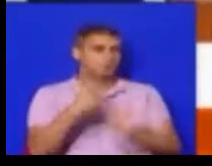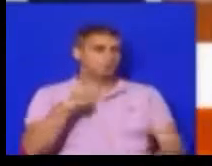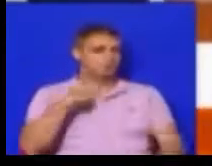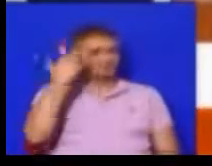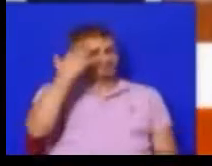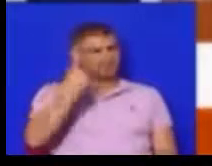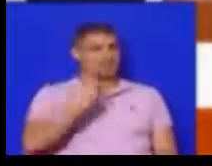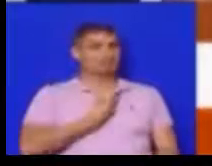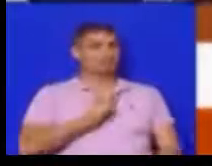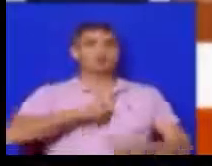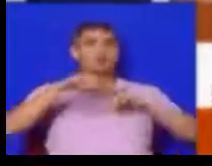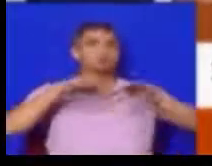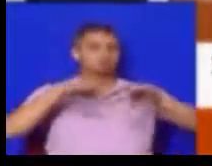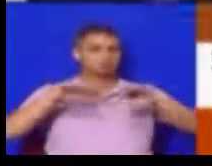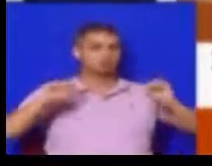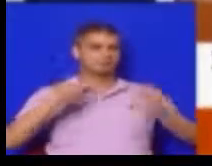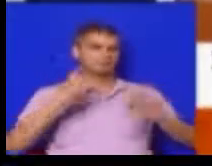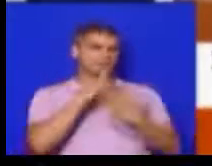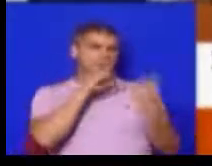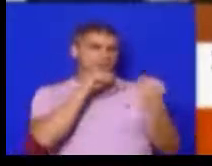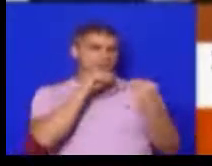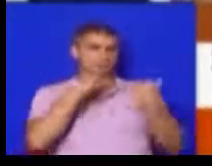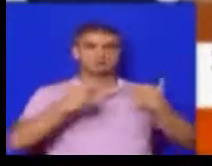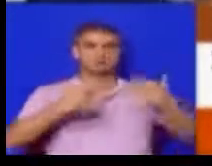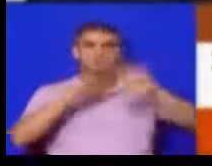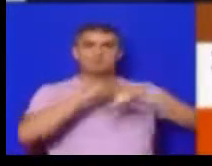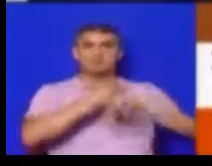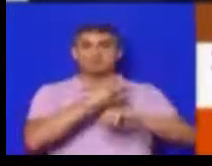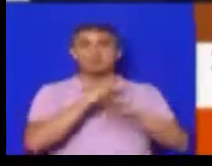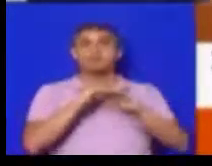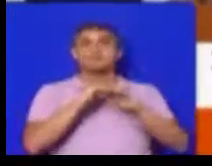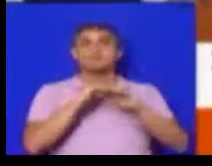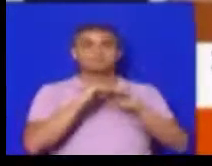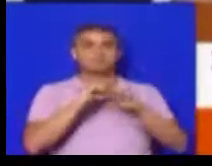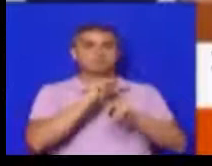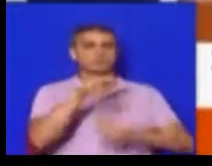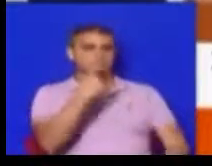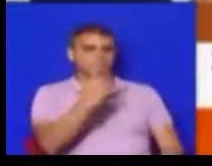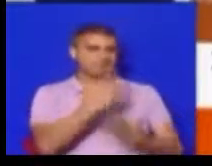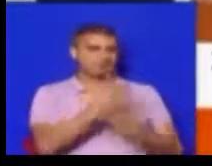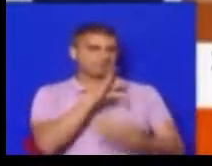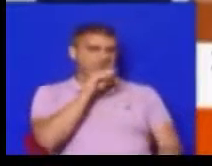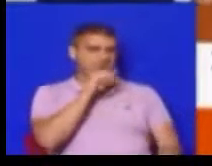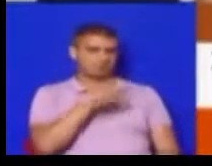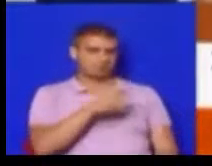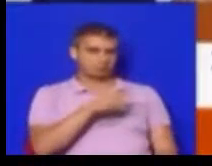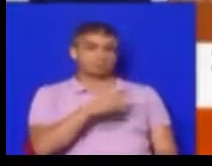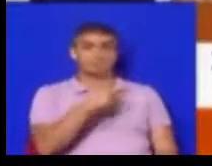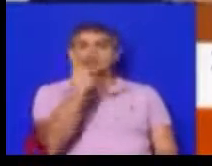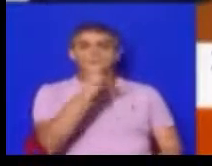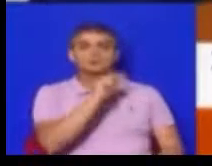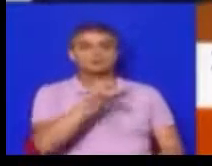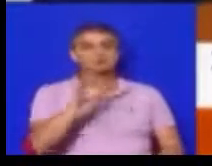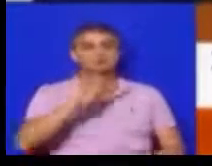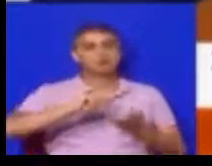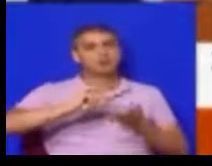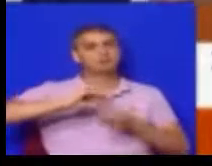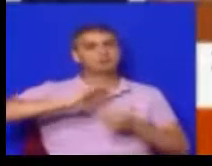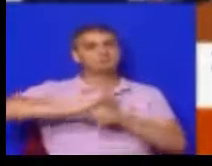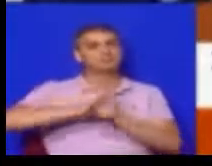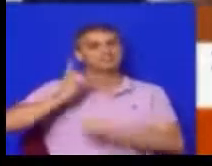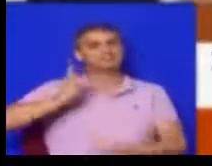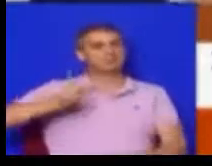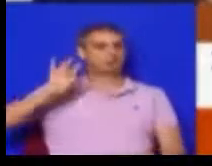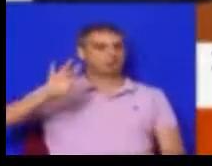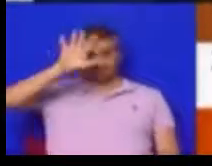שראש הממשלה והנשיא דיברו עליהם הערב, לפחות נושא אחד הוזכר. אחד זה סוגיית הסנקציות.